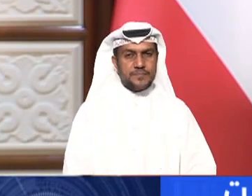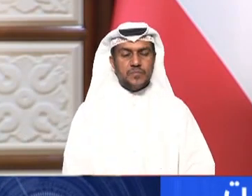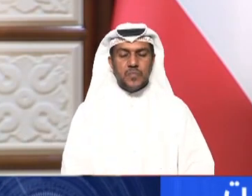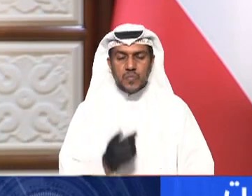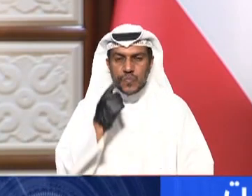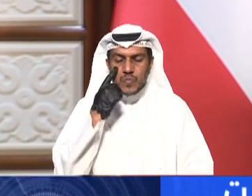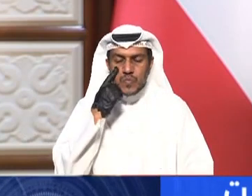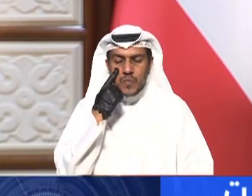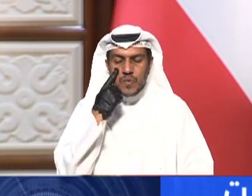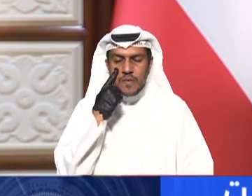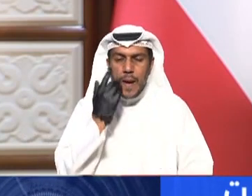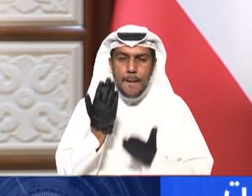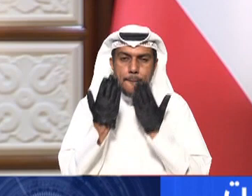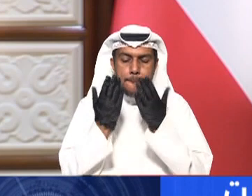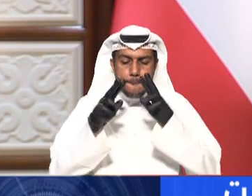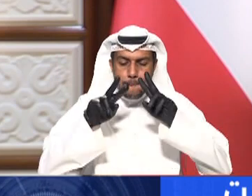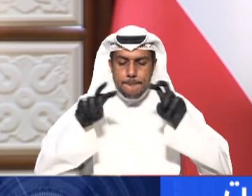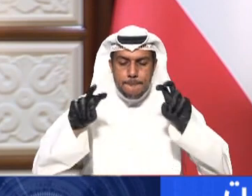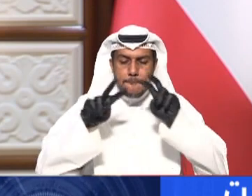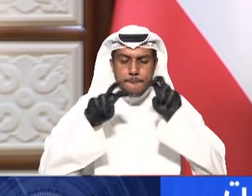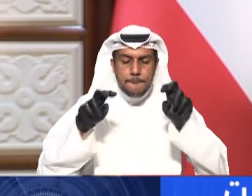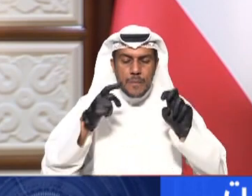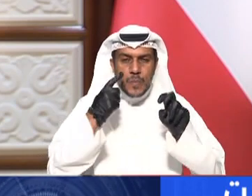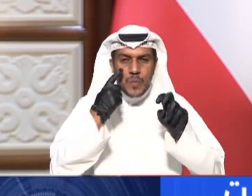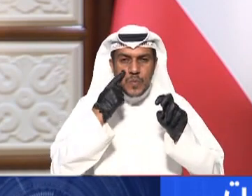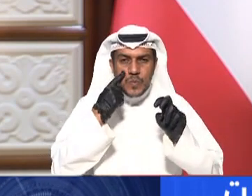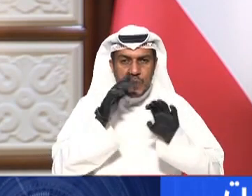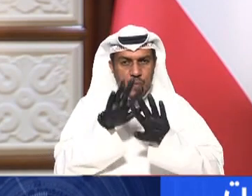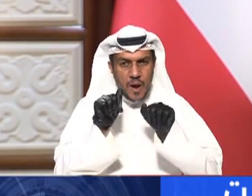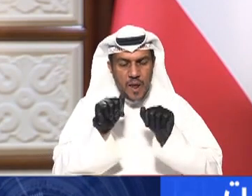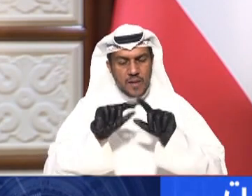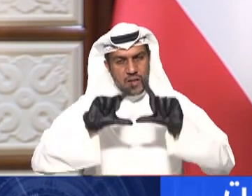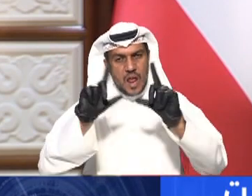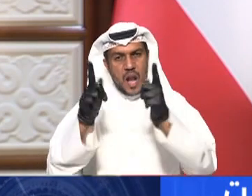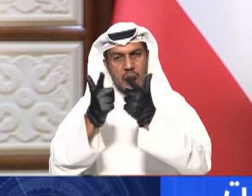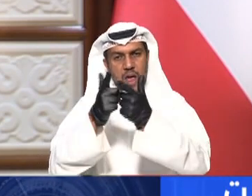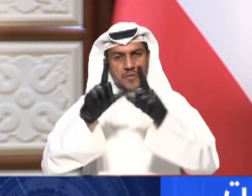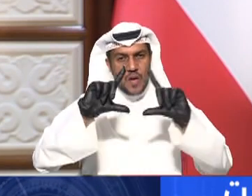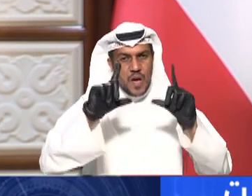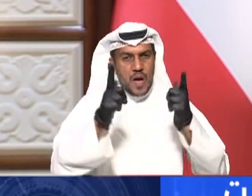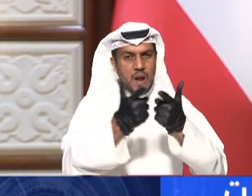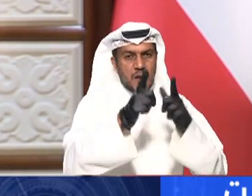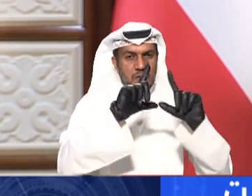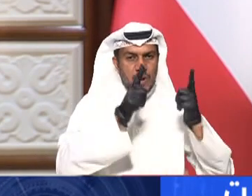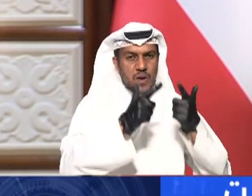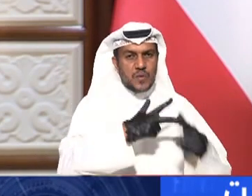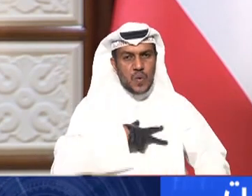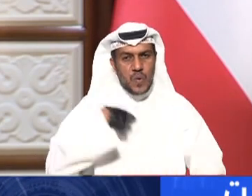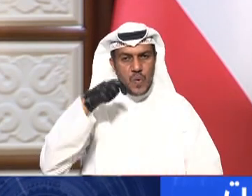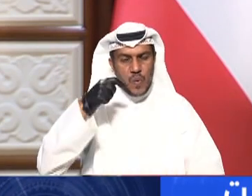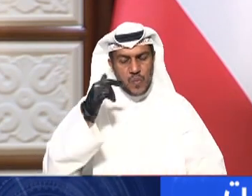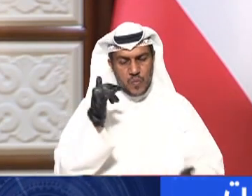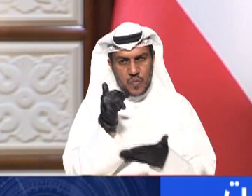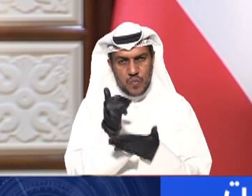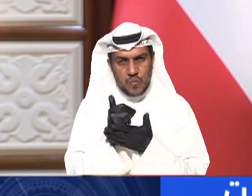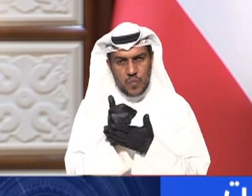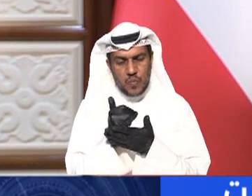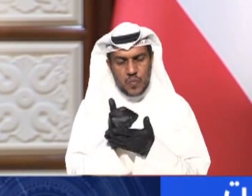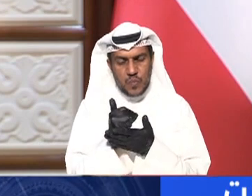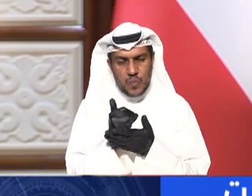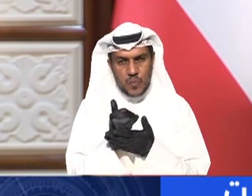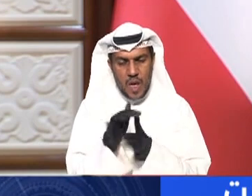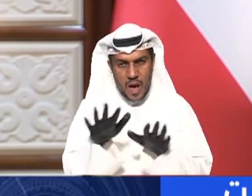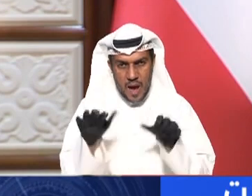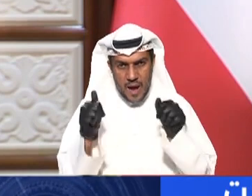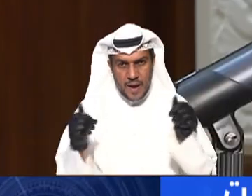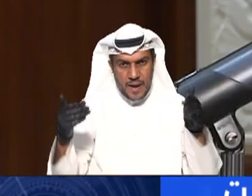كل الخطوات لعرضها على اللجان المختصة في مجلس الوزراء ورفع توصيات